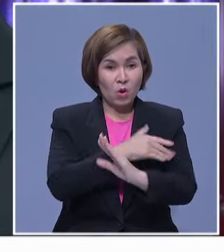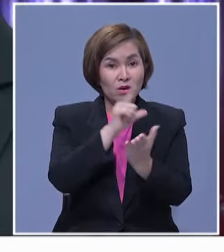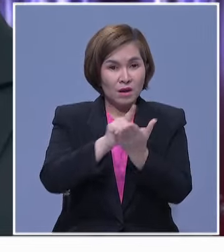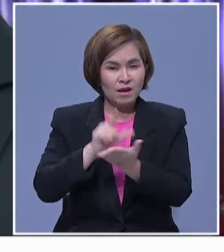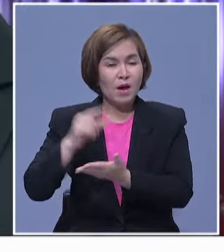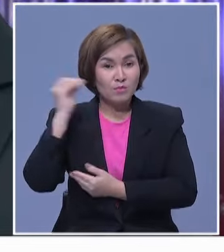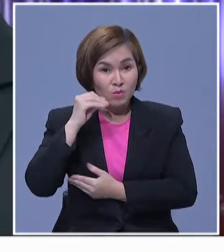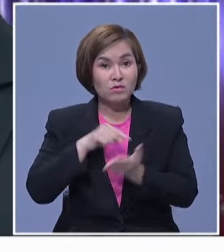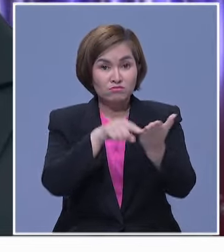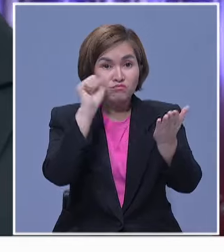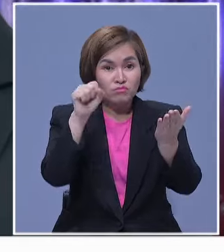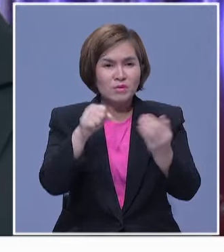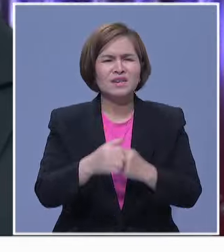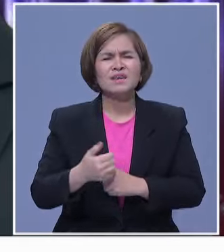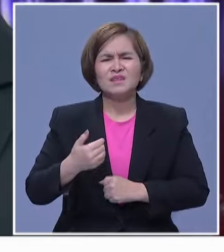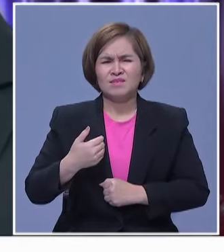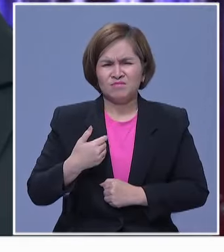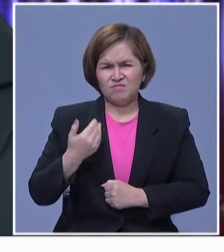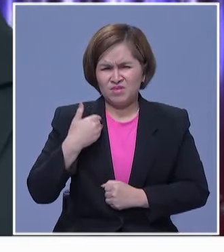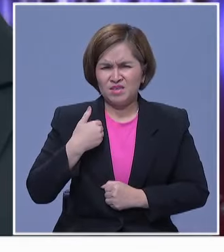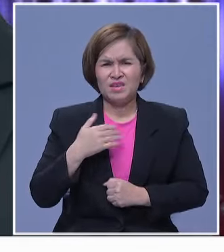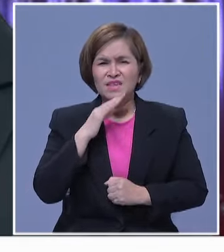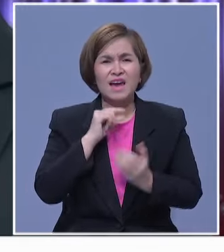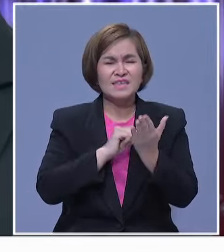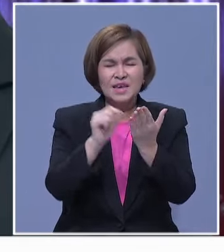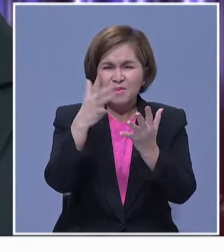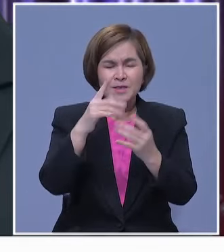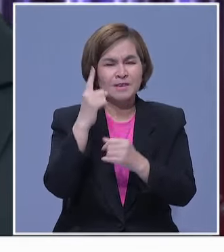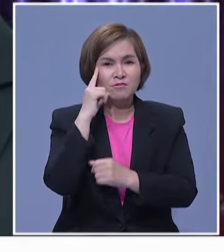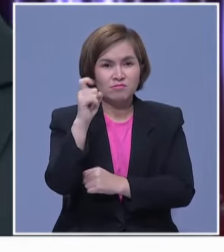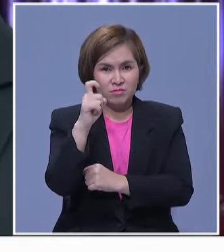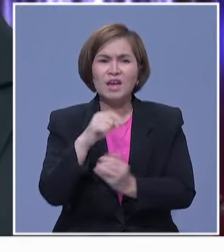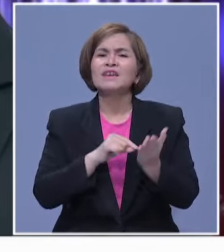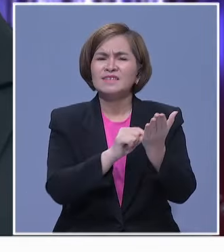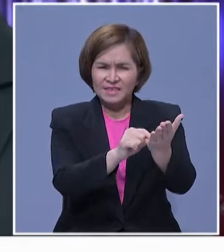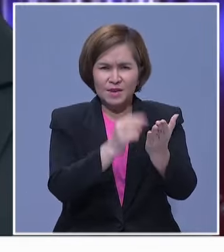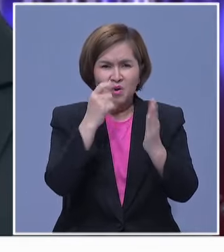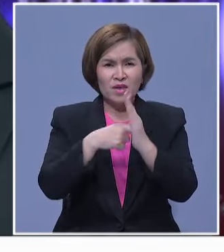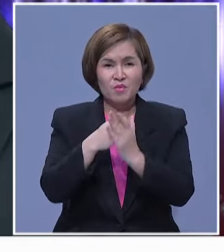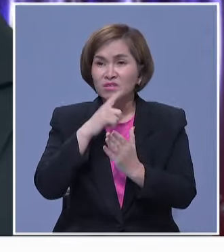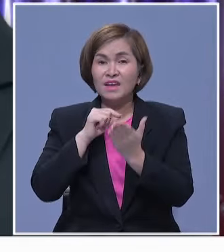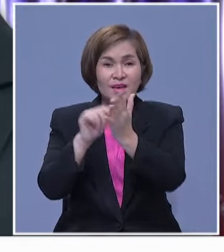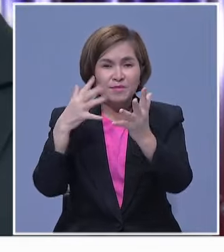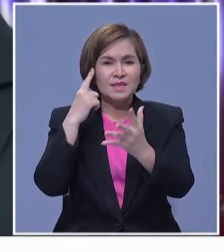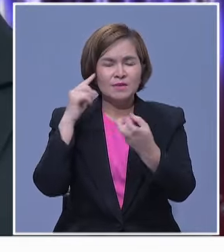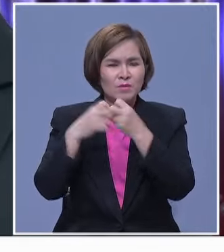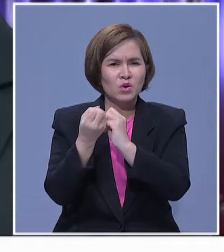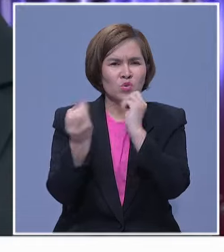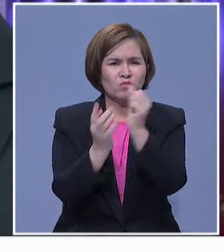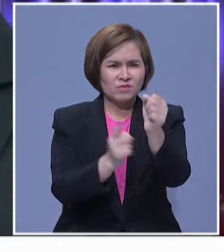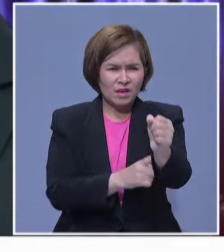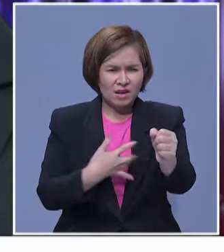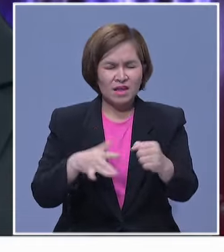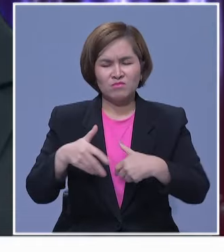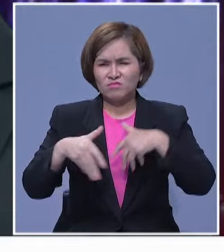ครั้ง เขาต้องเขียนเนี่ยไม่เขียนก็แย่เลยครับ ค่ะ ถ้าไม่เขียนก็ถูกโวยมาตั้งนานแล้วแหละ ทีนี้ในมุ